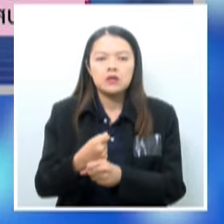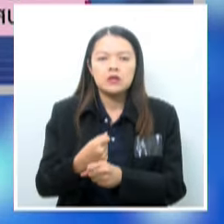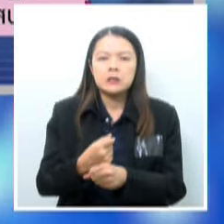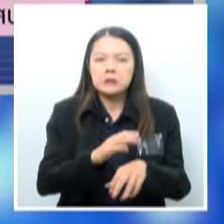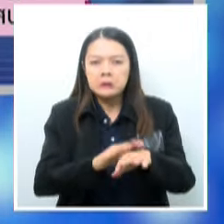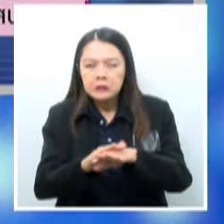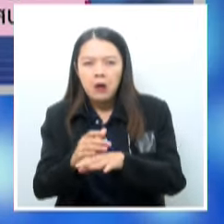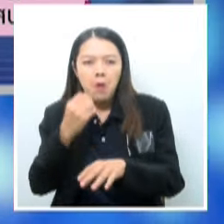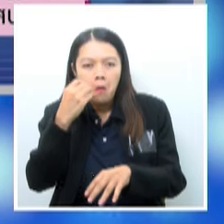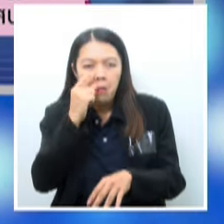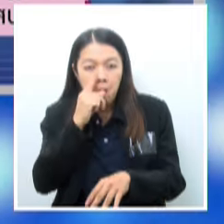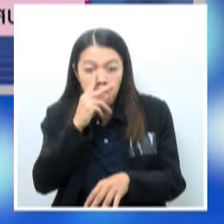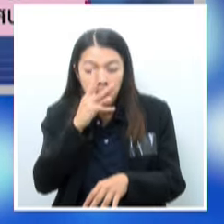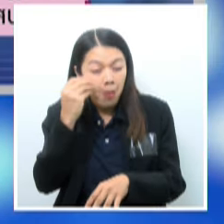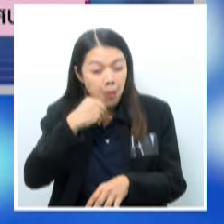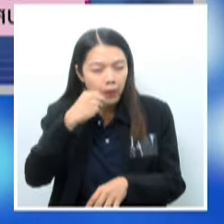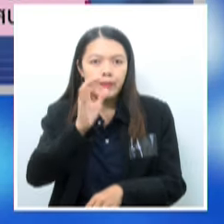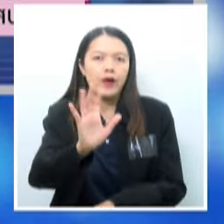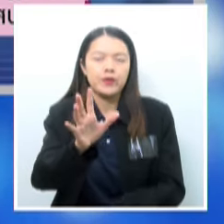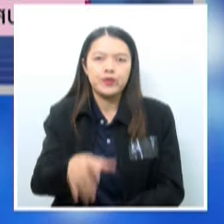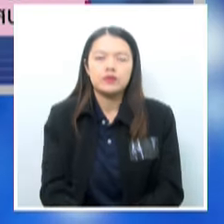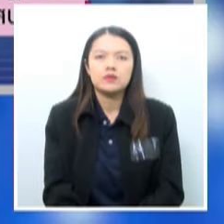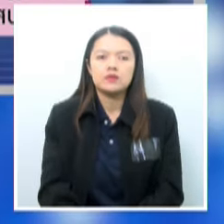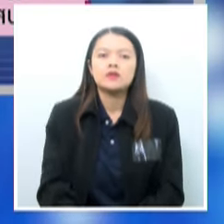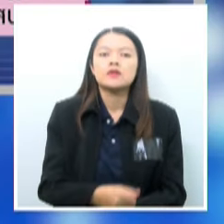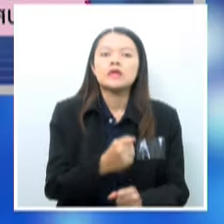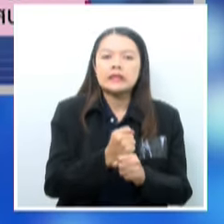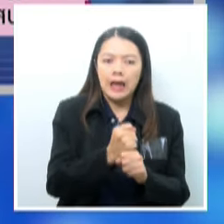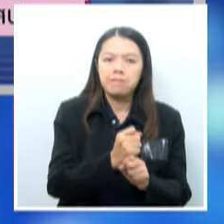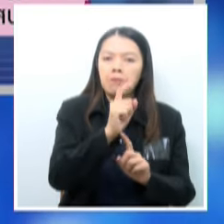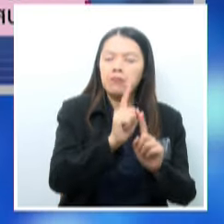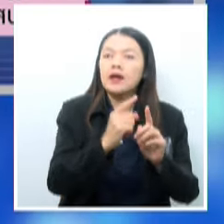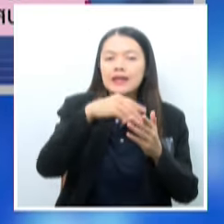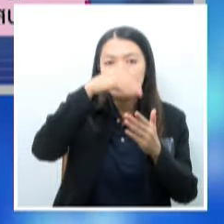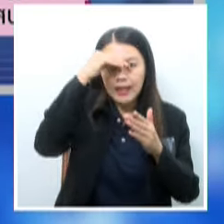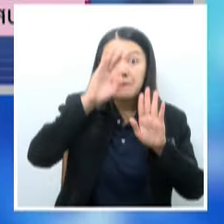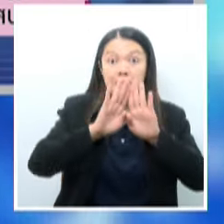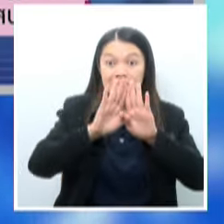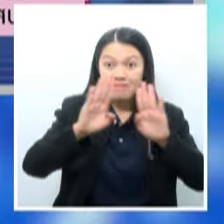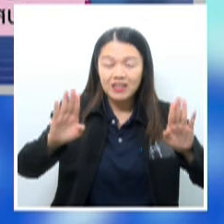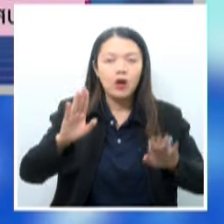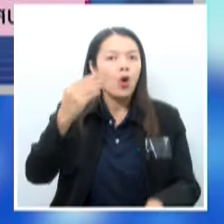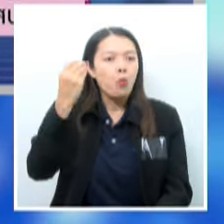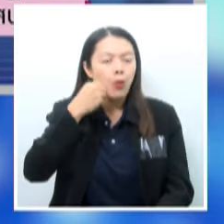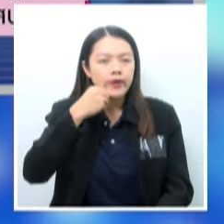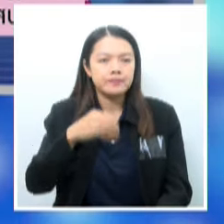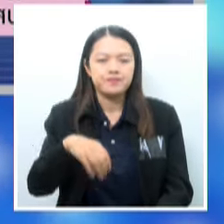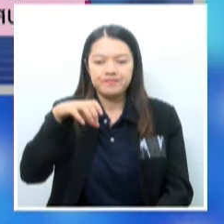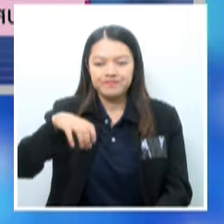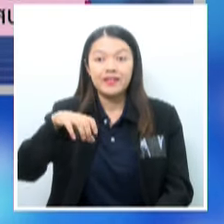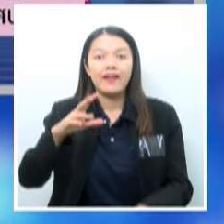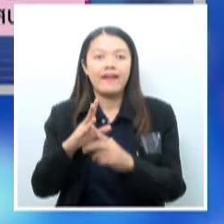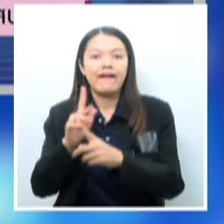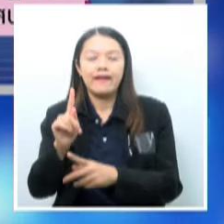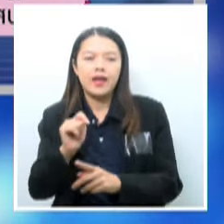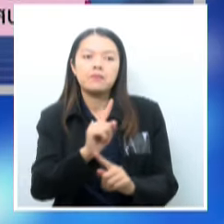นะครับเราทำแล้วครับเราไม่ได้ว่าไปประเมินเปิดเทอมเนี่ยฮะทุกครั้งเนี่ยสำนักงานเขตเนี่ยจะ